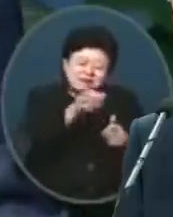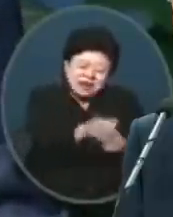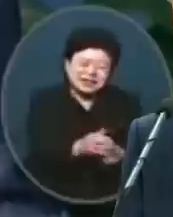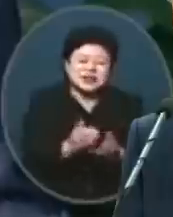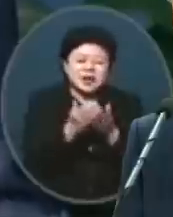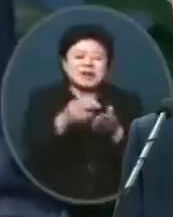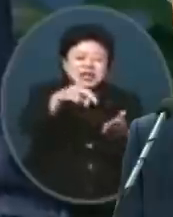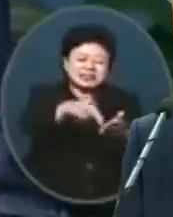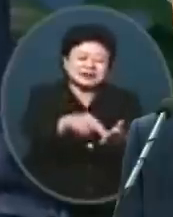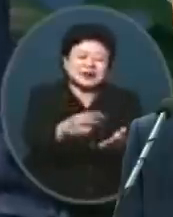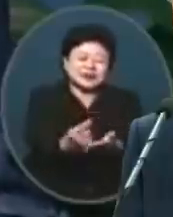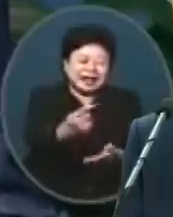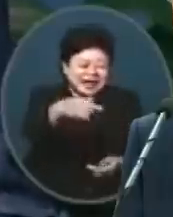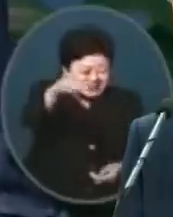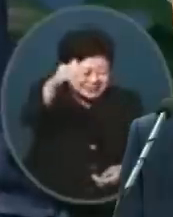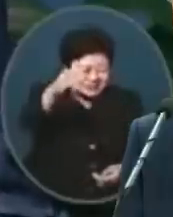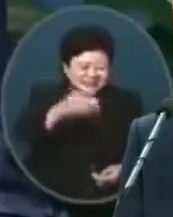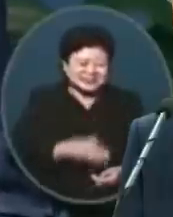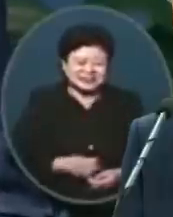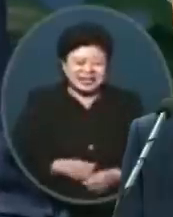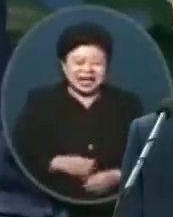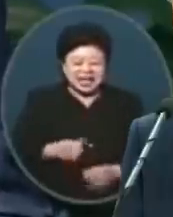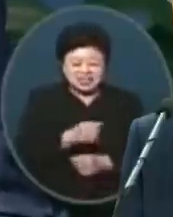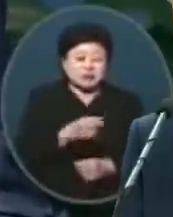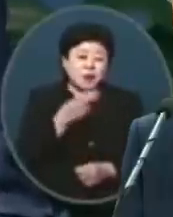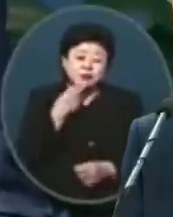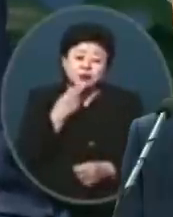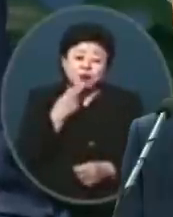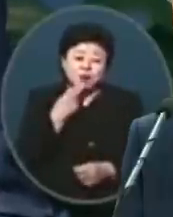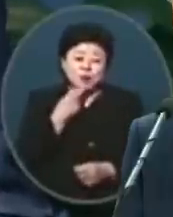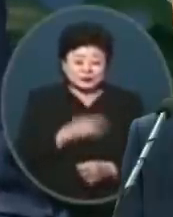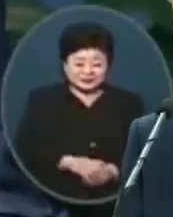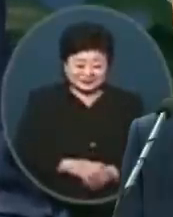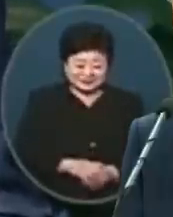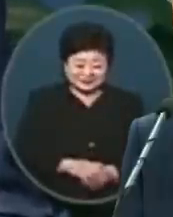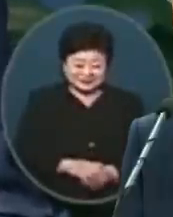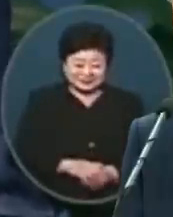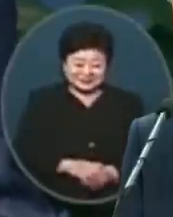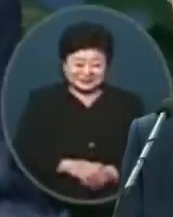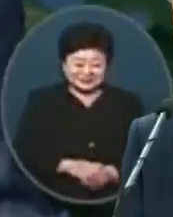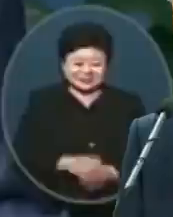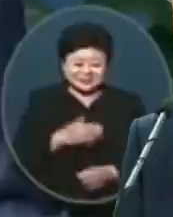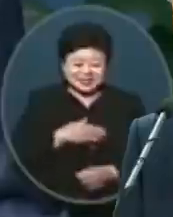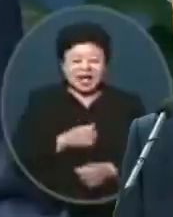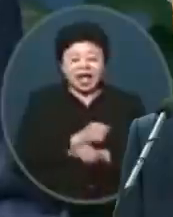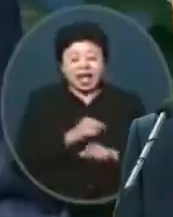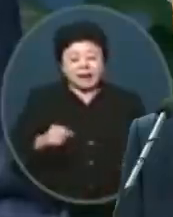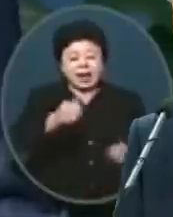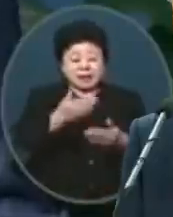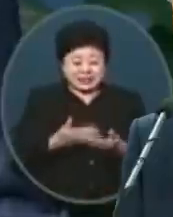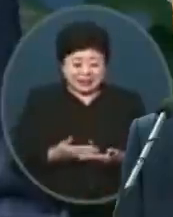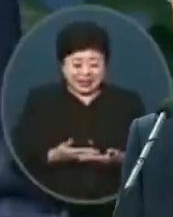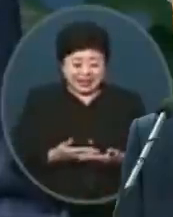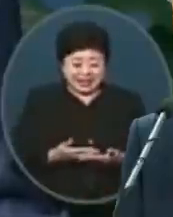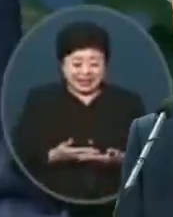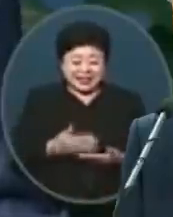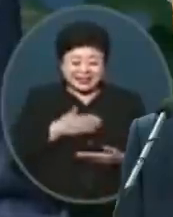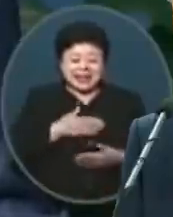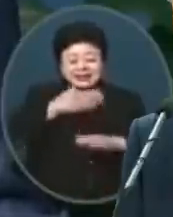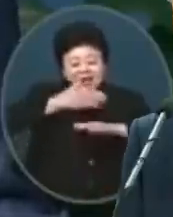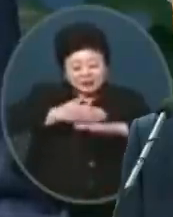배에 다 씻고 난 짐을 지고 있지 않다. 돌아칠 수도 없다. 나는 해방되었다.